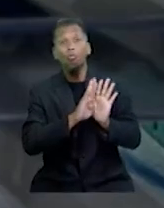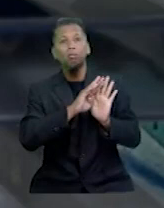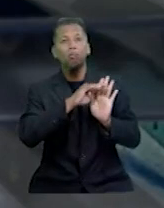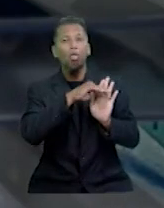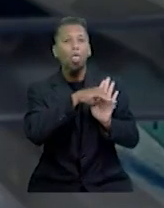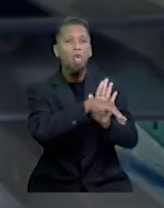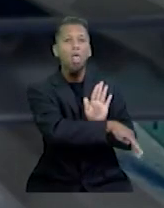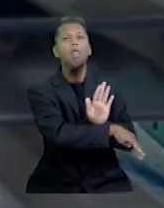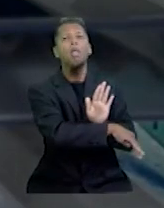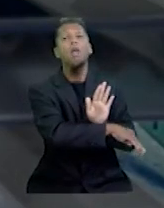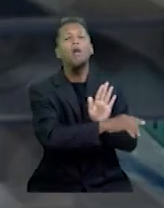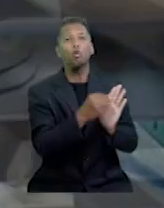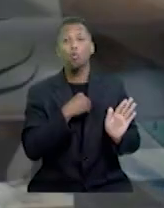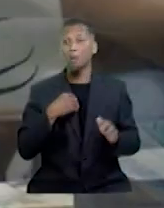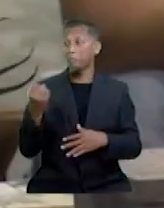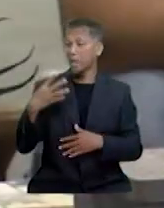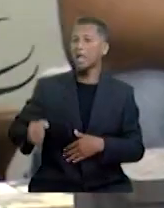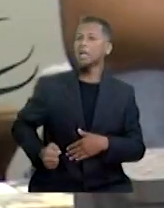diagnosa gagal ginjal akut.